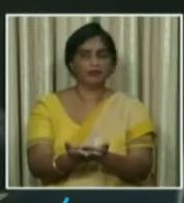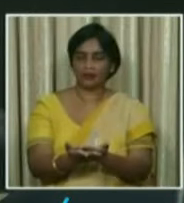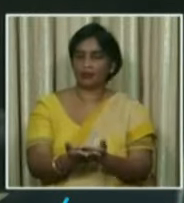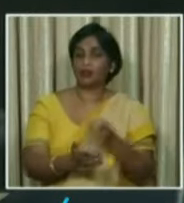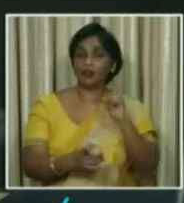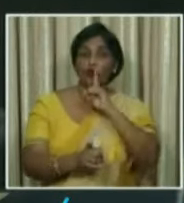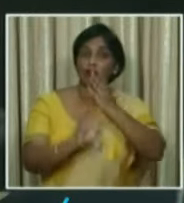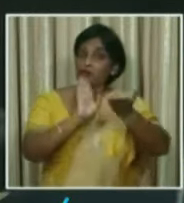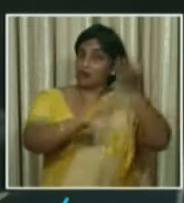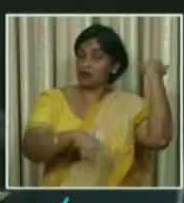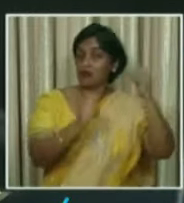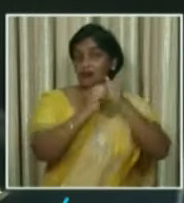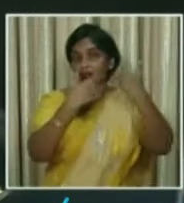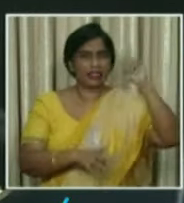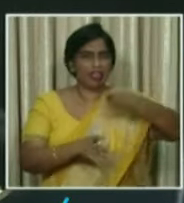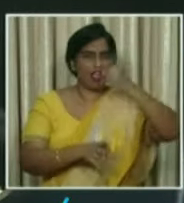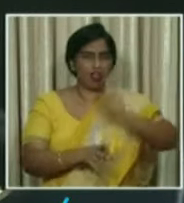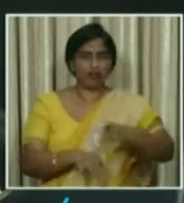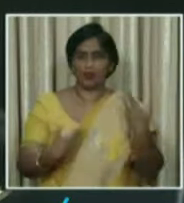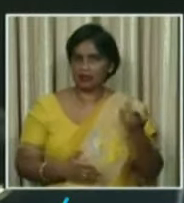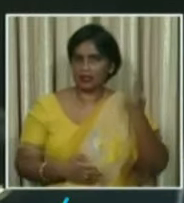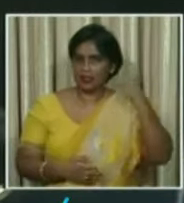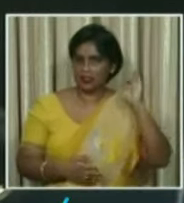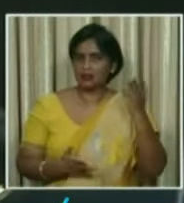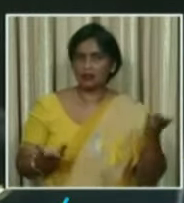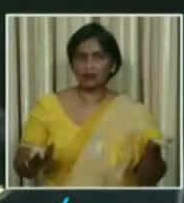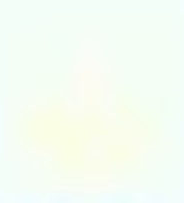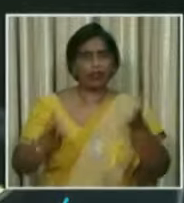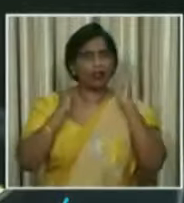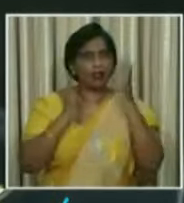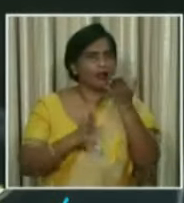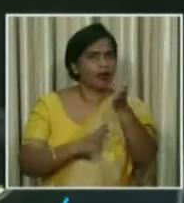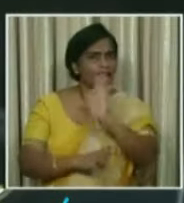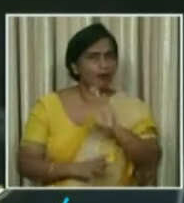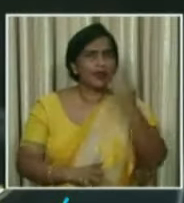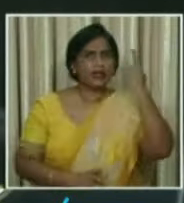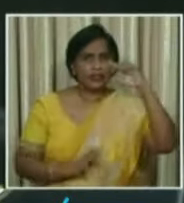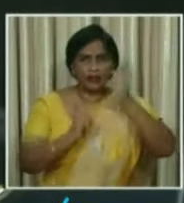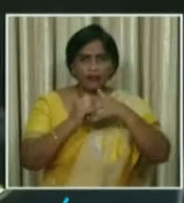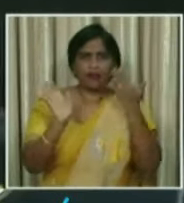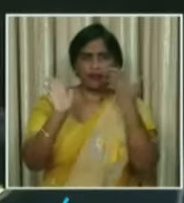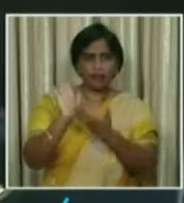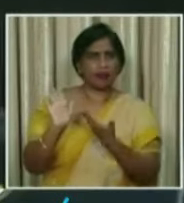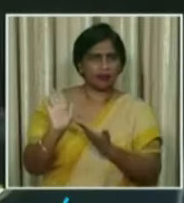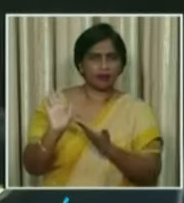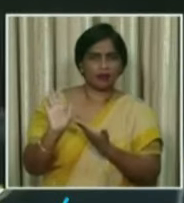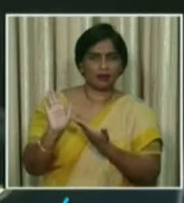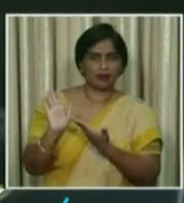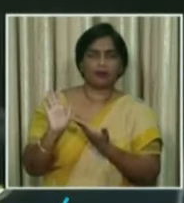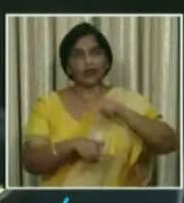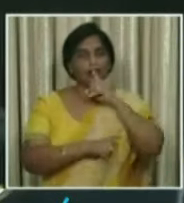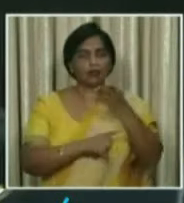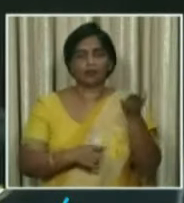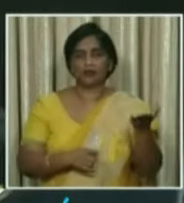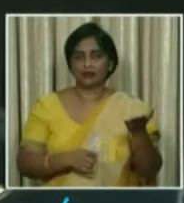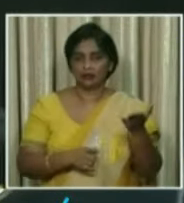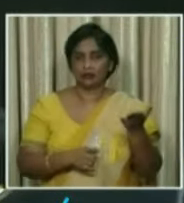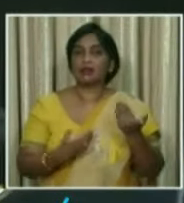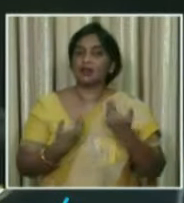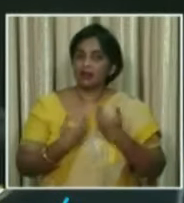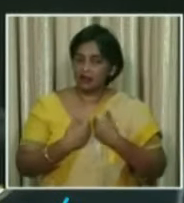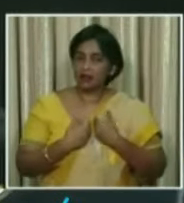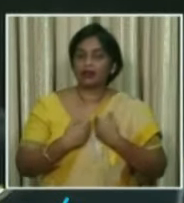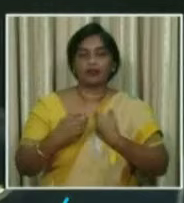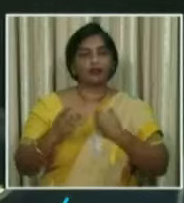නිකන් කලින් කරා වගේ ඊයේ කරේ, ඊයේ හිනහ වෙන්න එපා, ඊයේ කරේ මේ තියෙන්නේ. ඒක නේද ඉදිරිපත් කරලා තියෙන්නේ. අපි මේකට